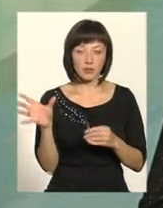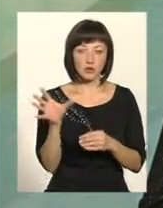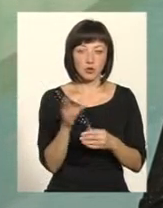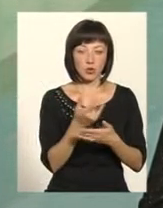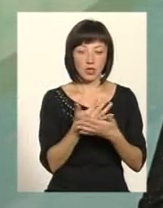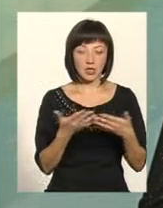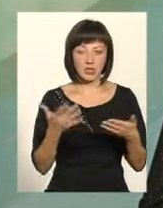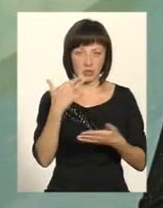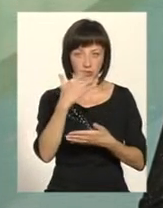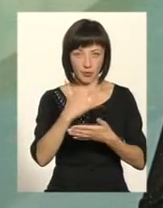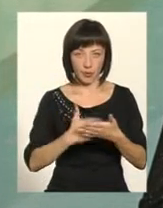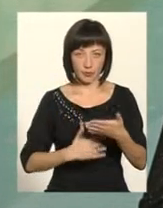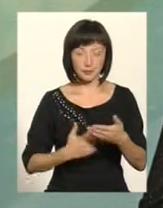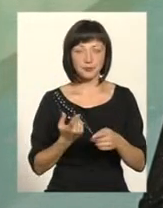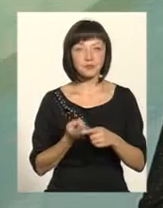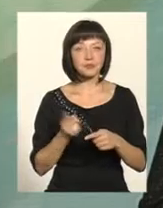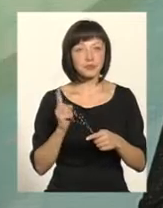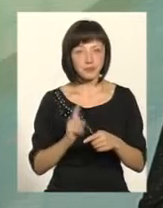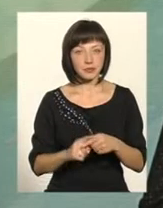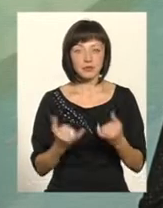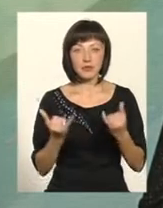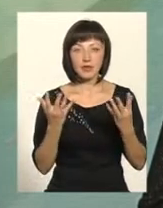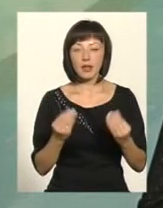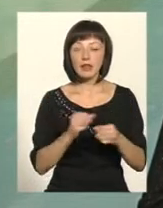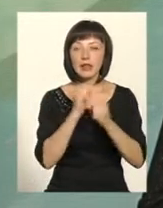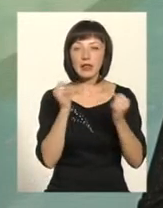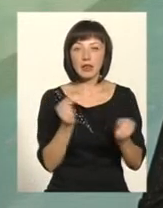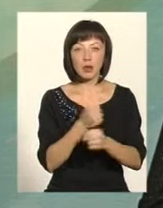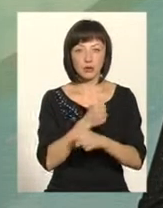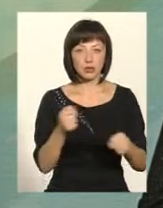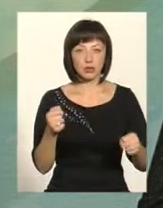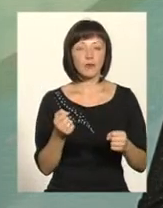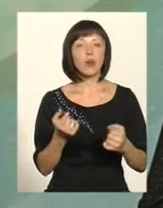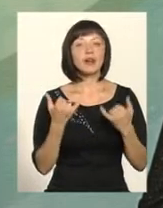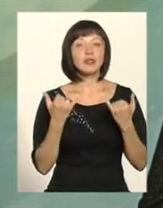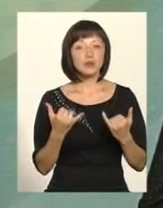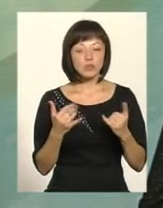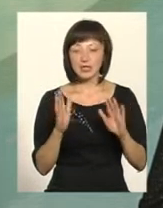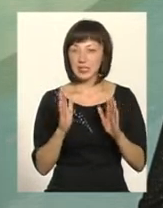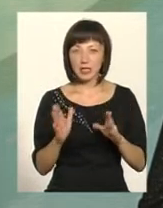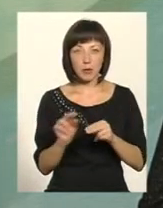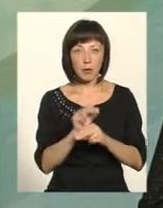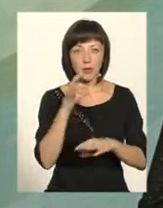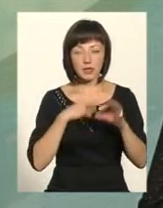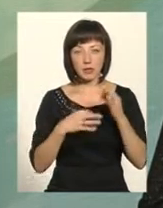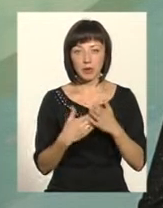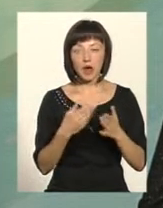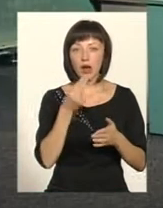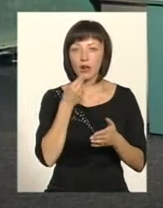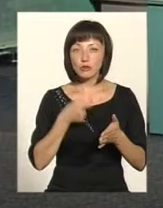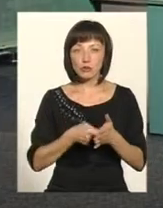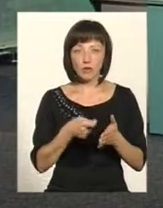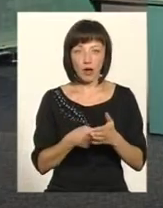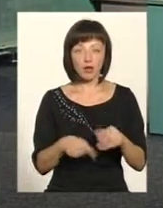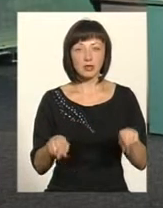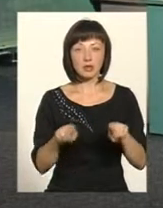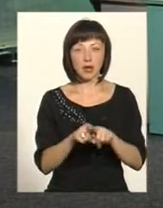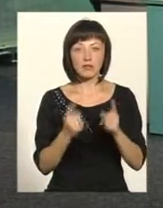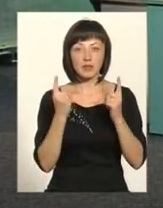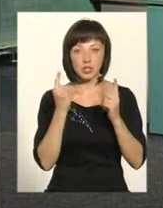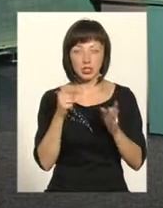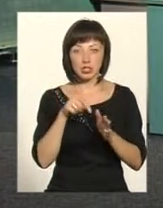різних коштів. Тобто це на сьогоднішній день нереально. І це не тільки по медикаментах, візьміть харчування також. Тому що велике